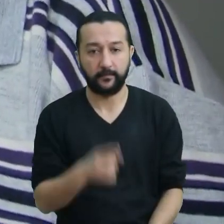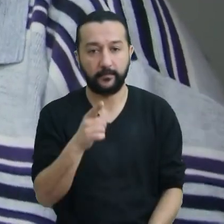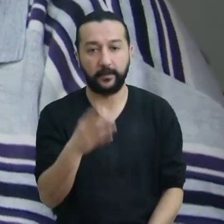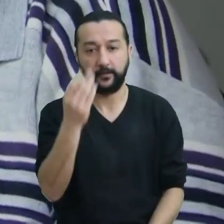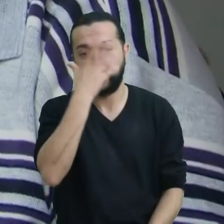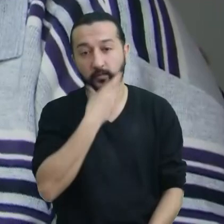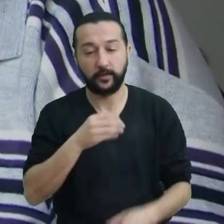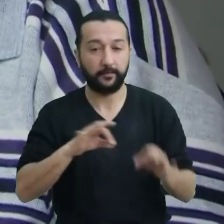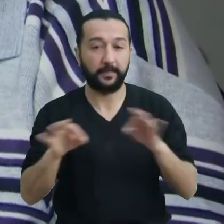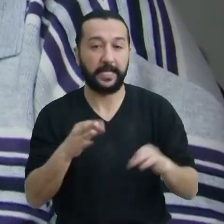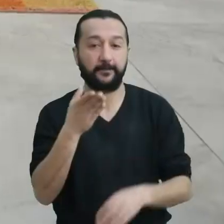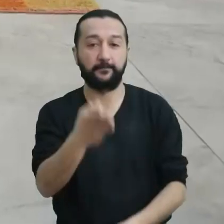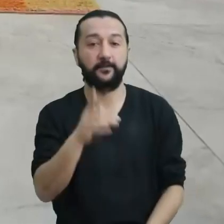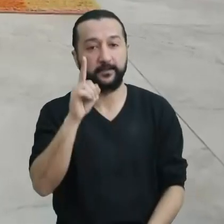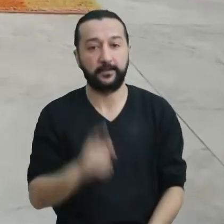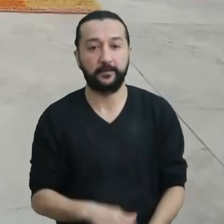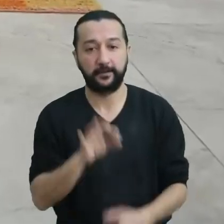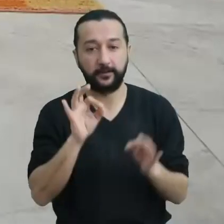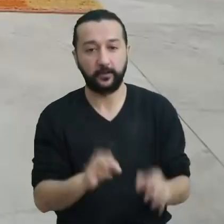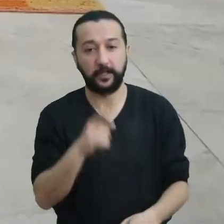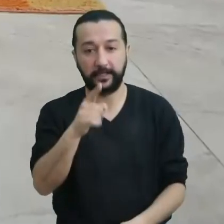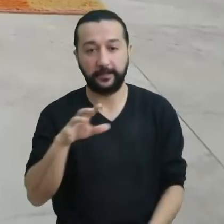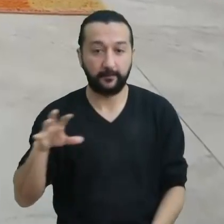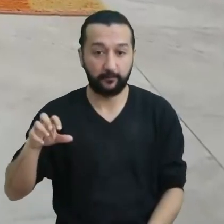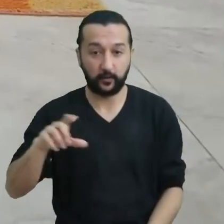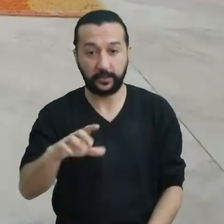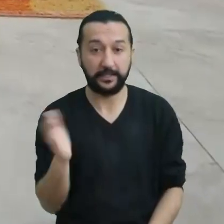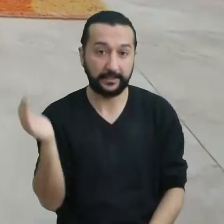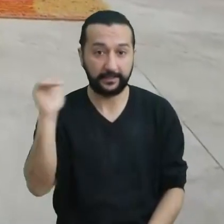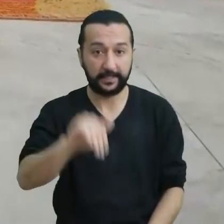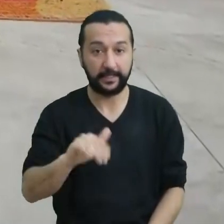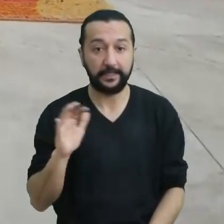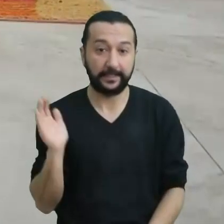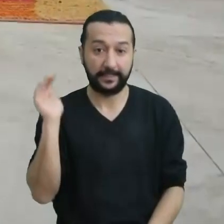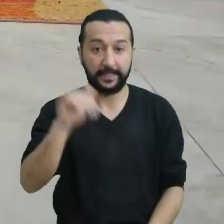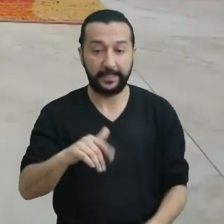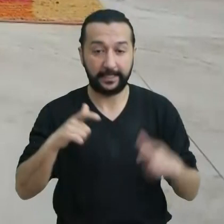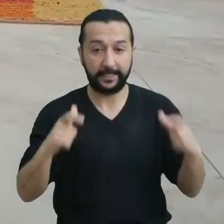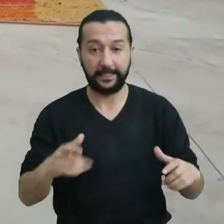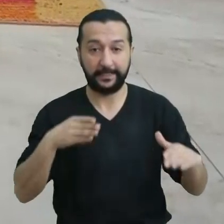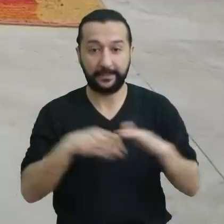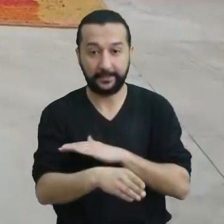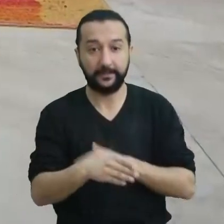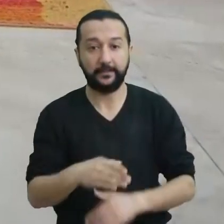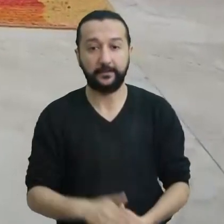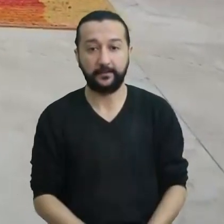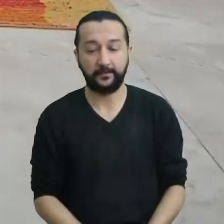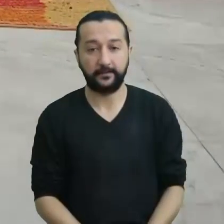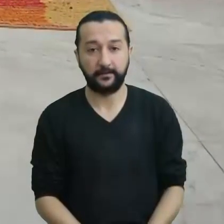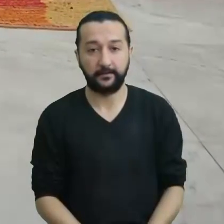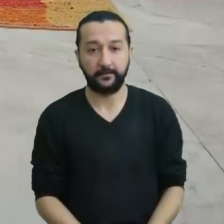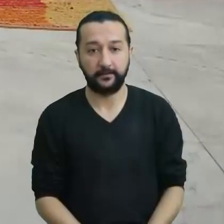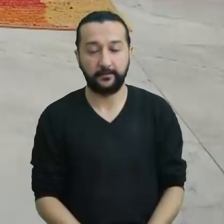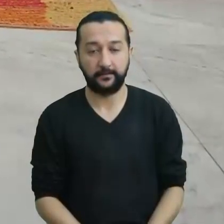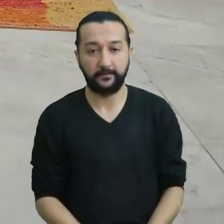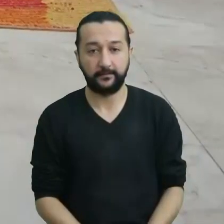Çok da güzel düzenekti ya. Şimdi tarantula geldi tencerenin altında. Çatalı çekince